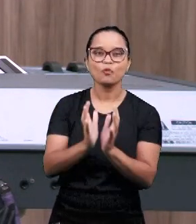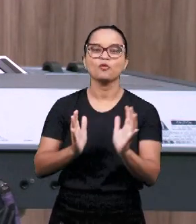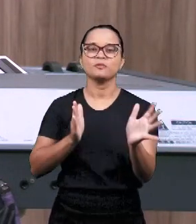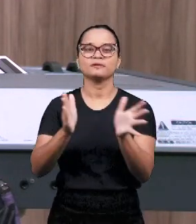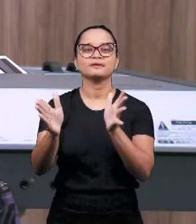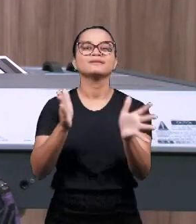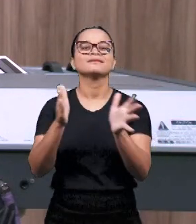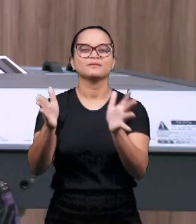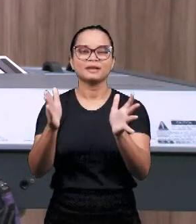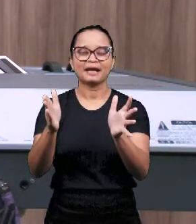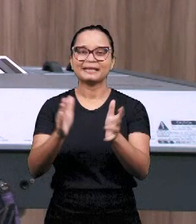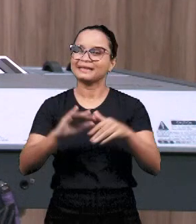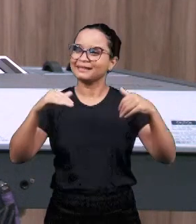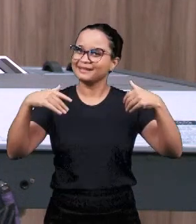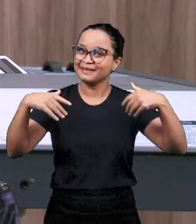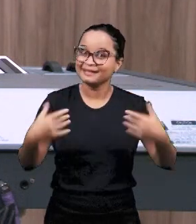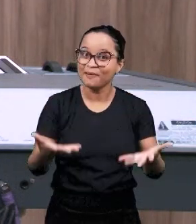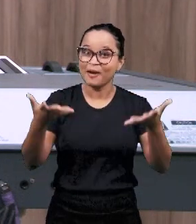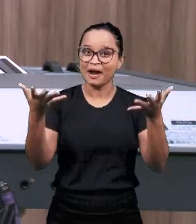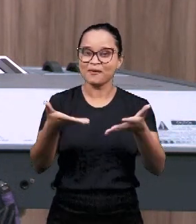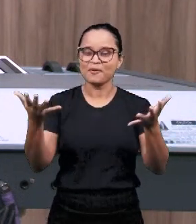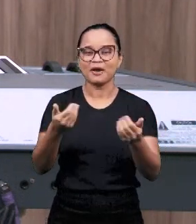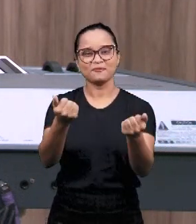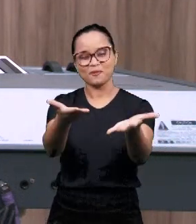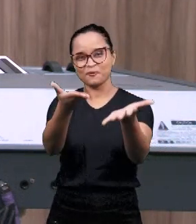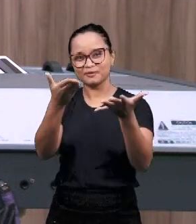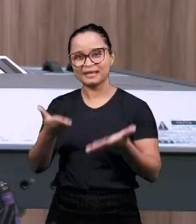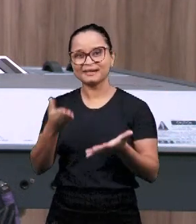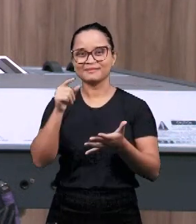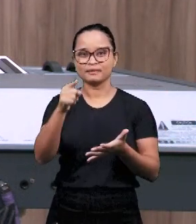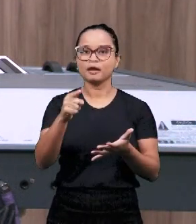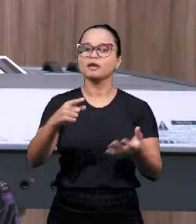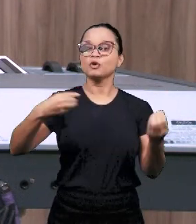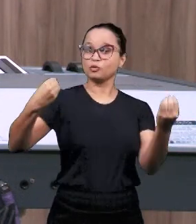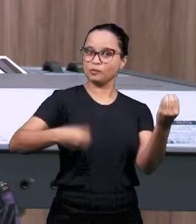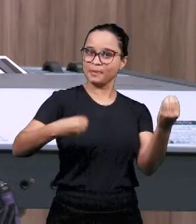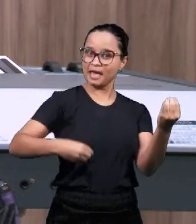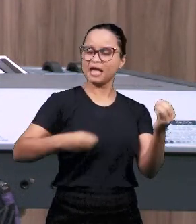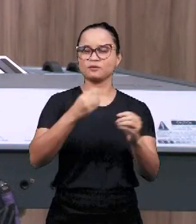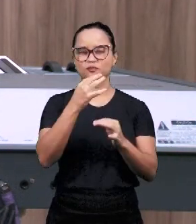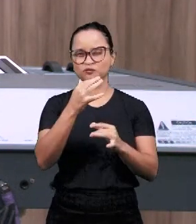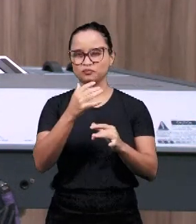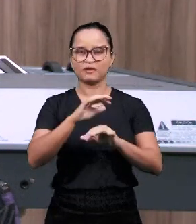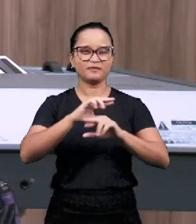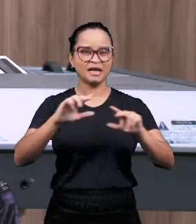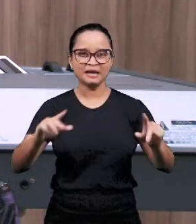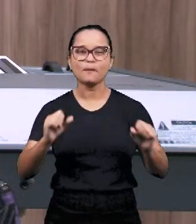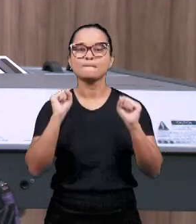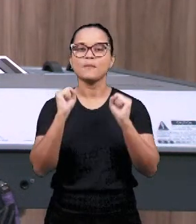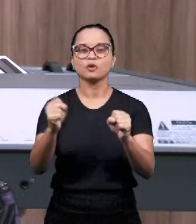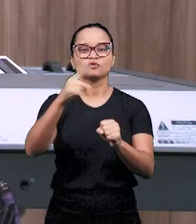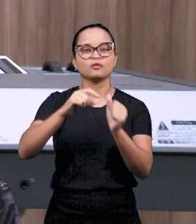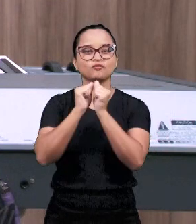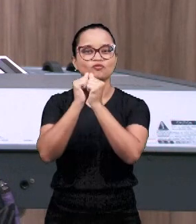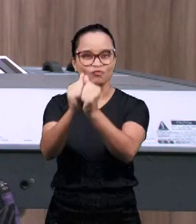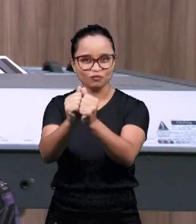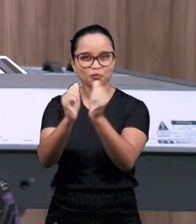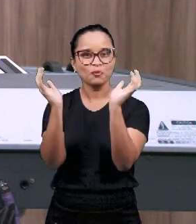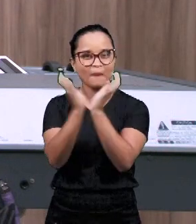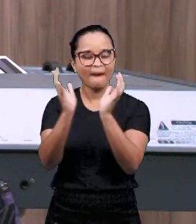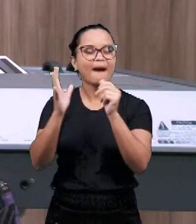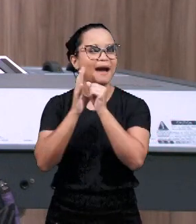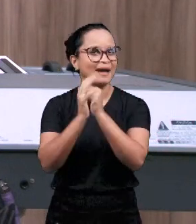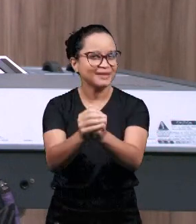en aidant ainsi le groupe d'accessibilité. Je veux vous inviter à prendre votre instrument pour jouer ensemble avec